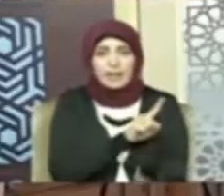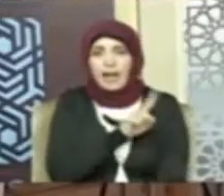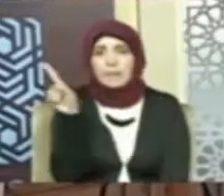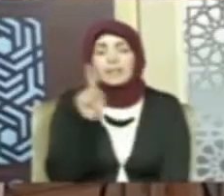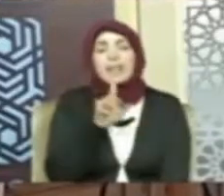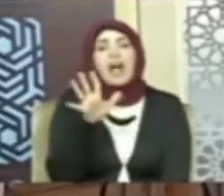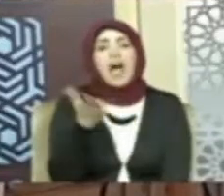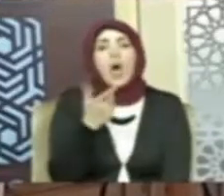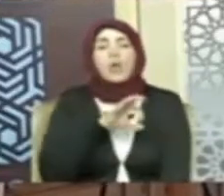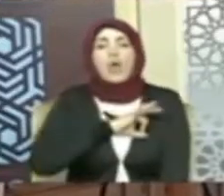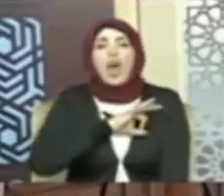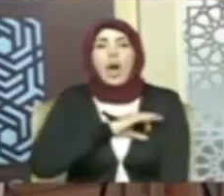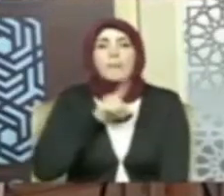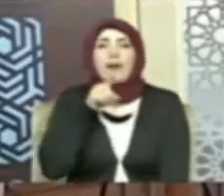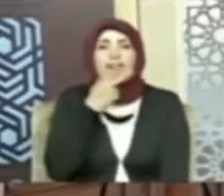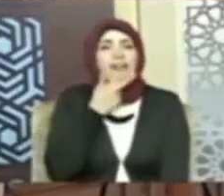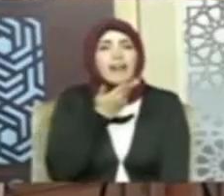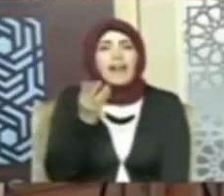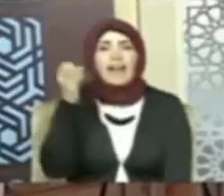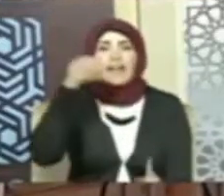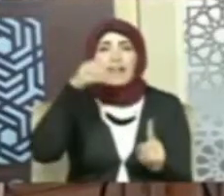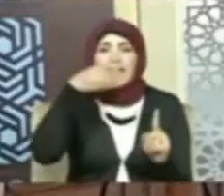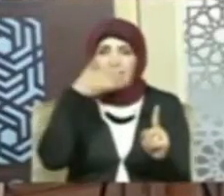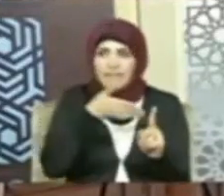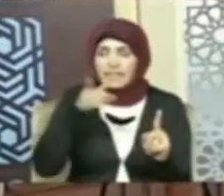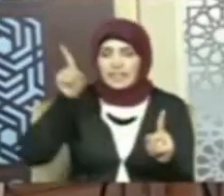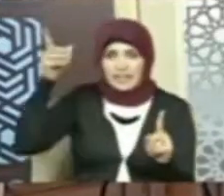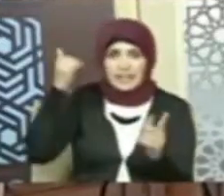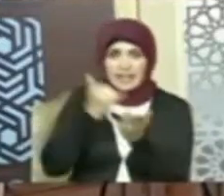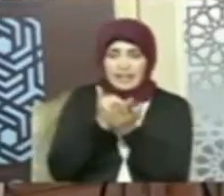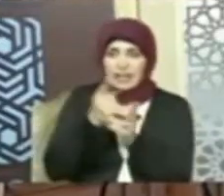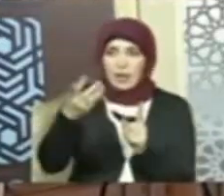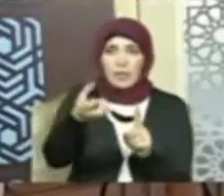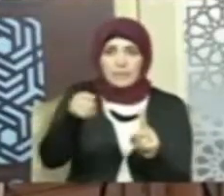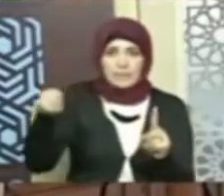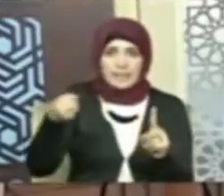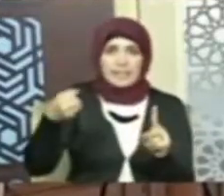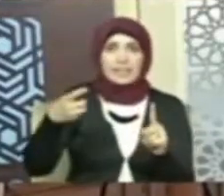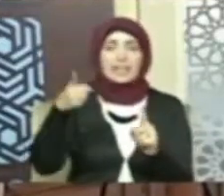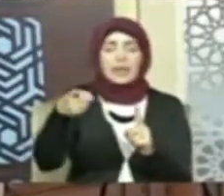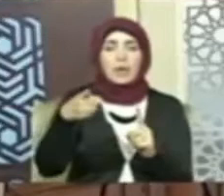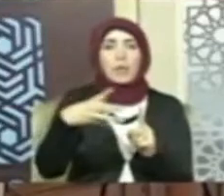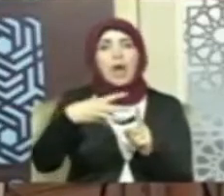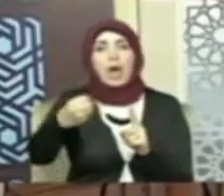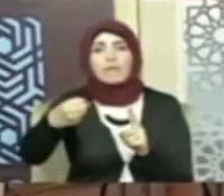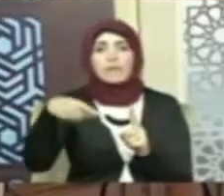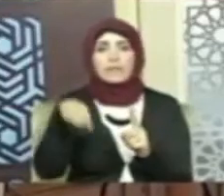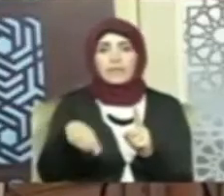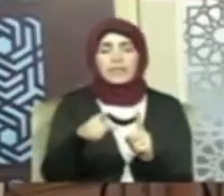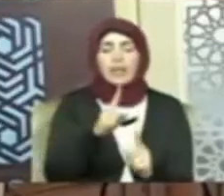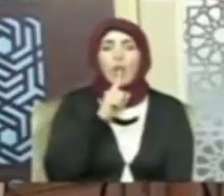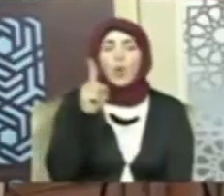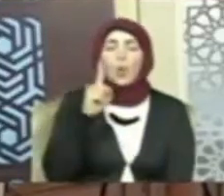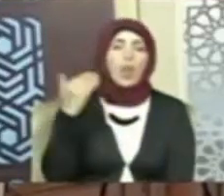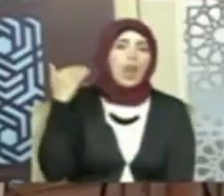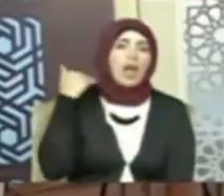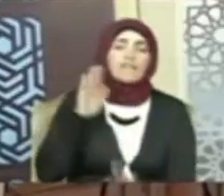برحمة هل هن ممسكات رحمته؟ قل حسبي